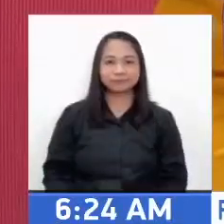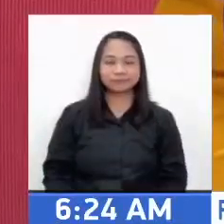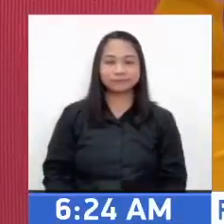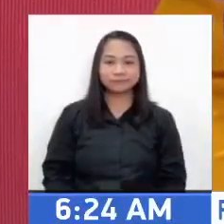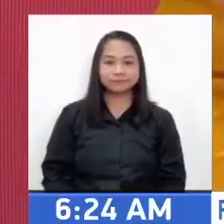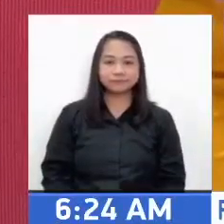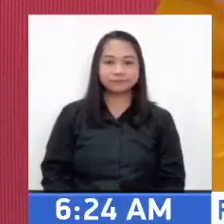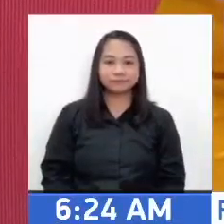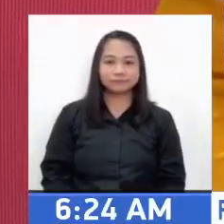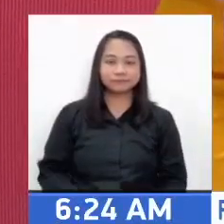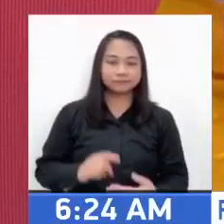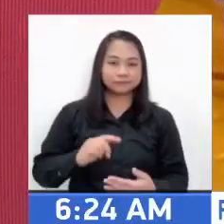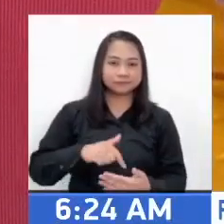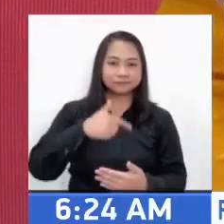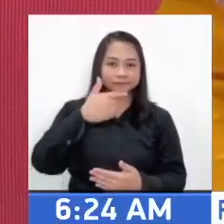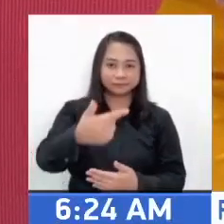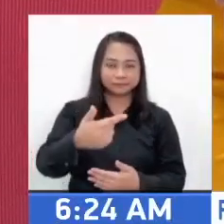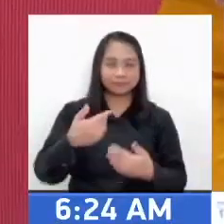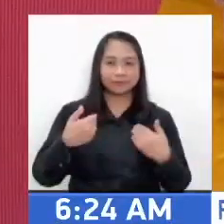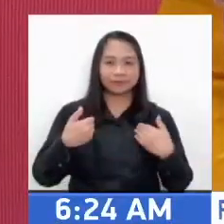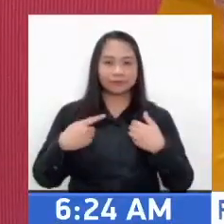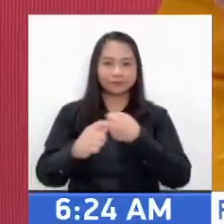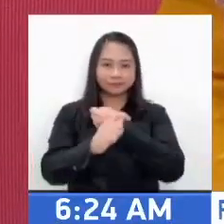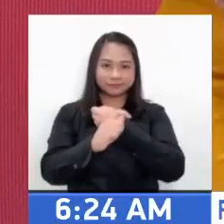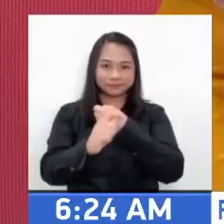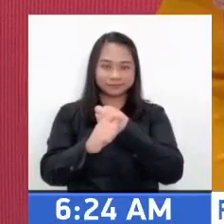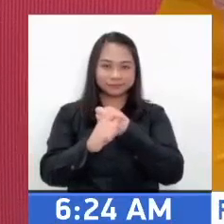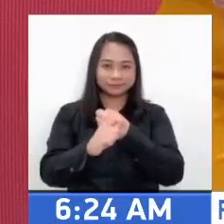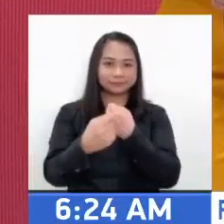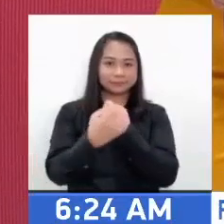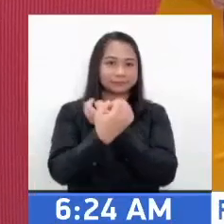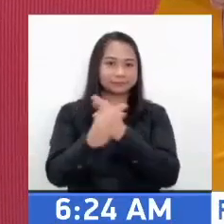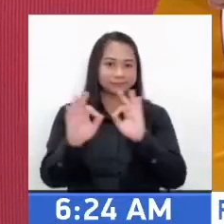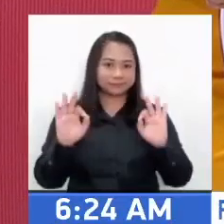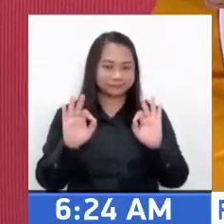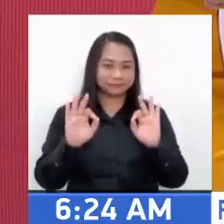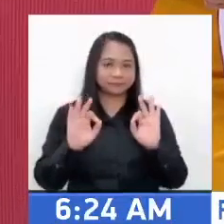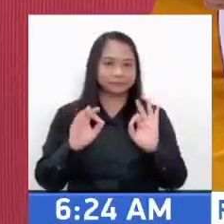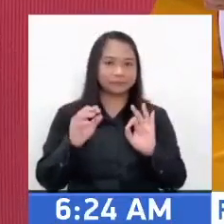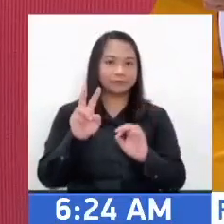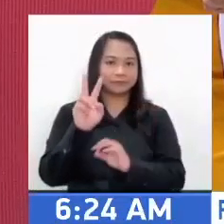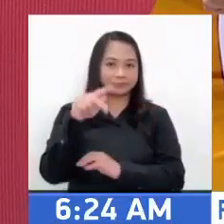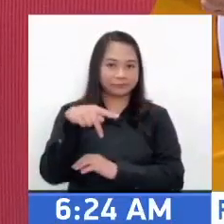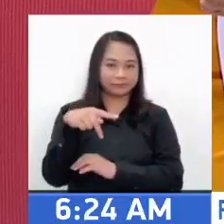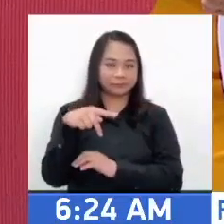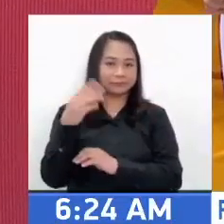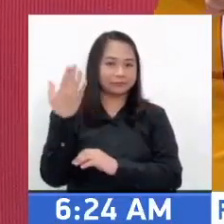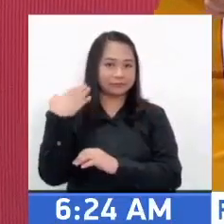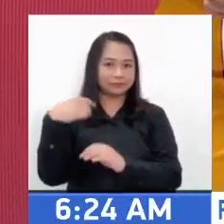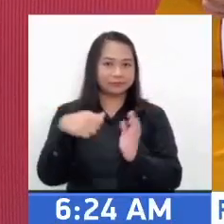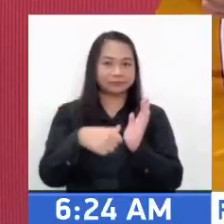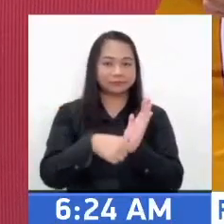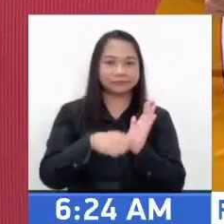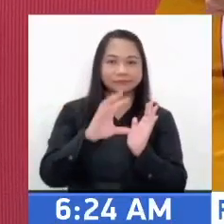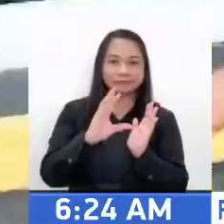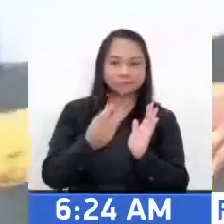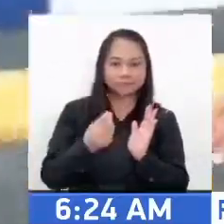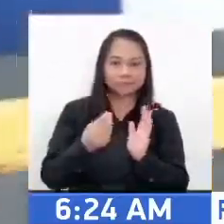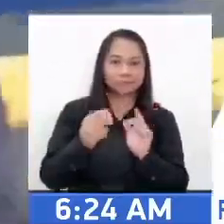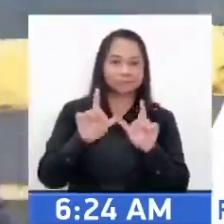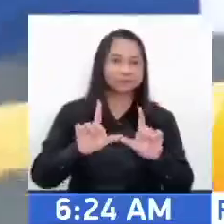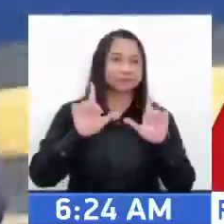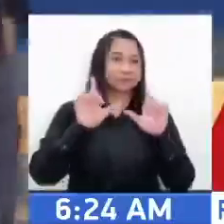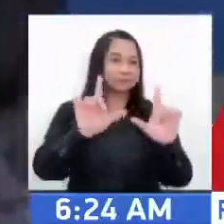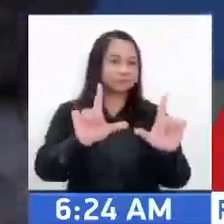Pansamantalang nakalaya si dating Vice Presidential Candidate at dating Congressman Walden Bello matapos magpiyansa sa kasong cyber libel.